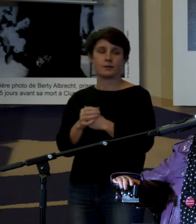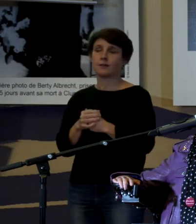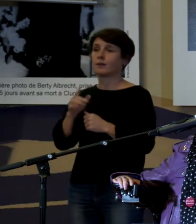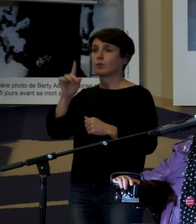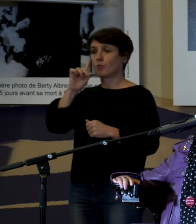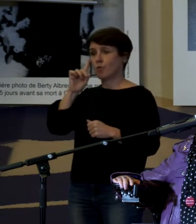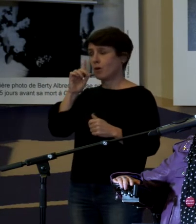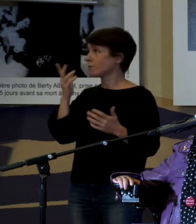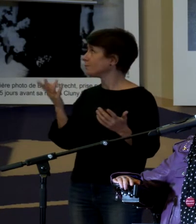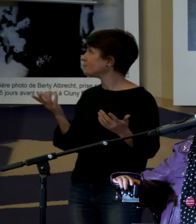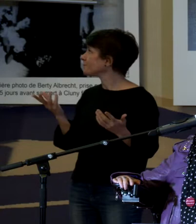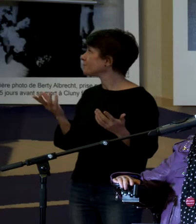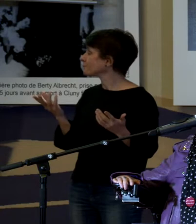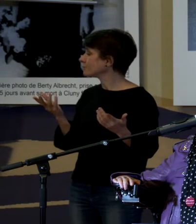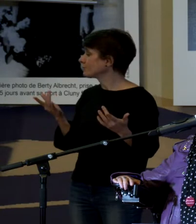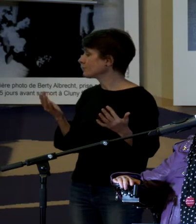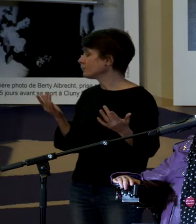que,